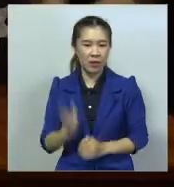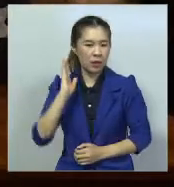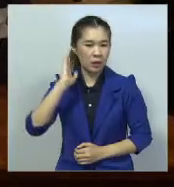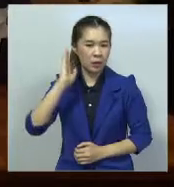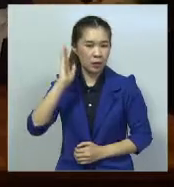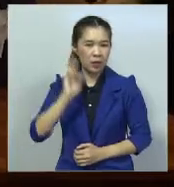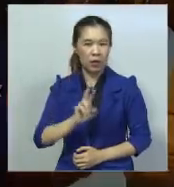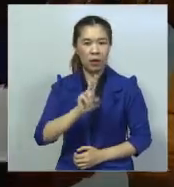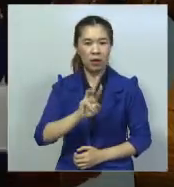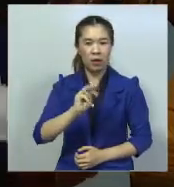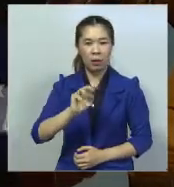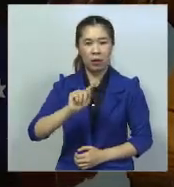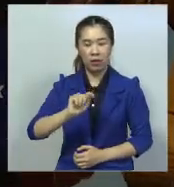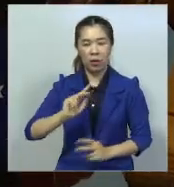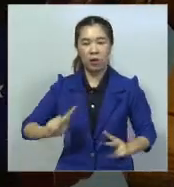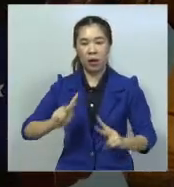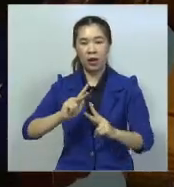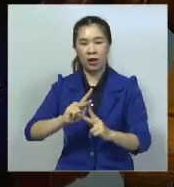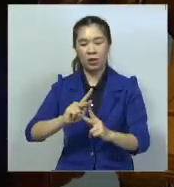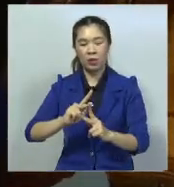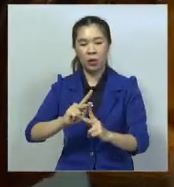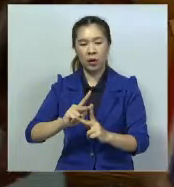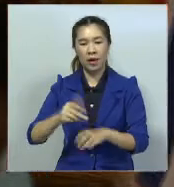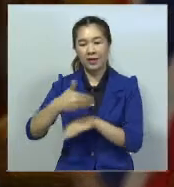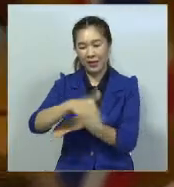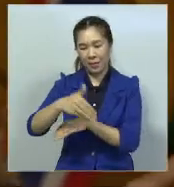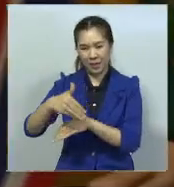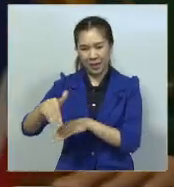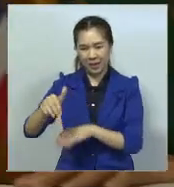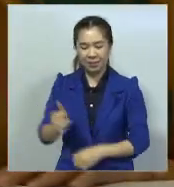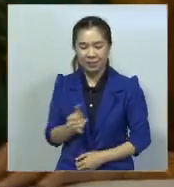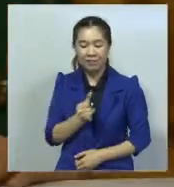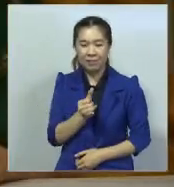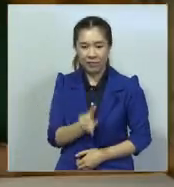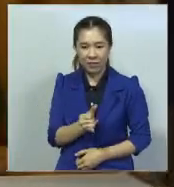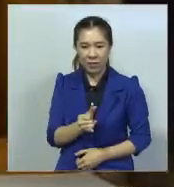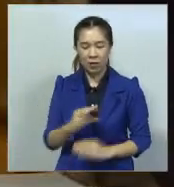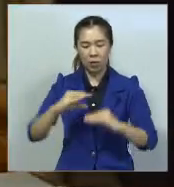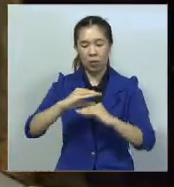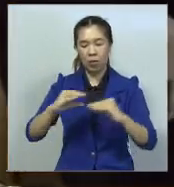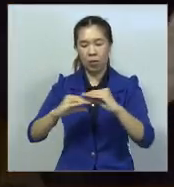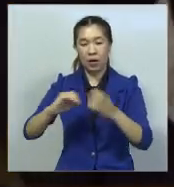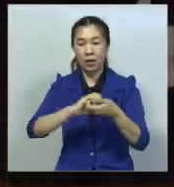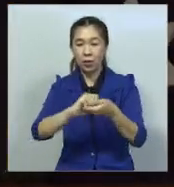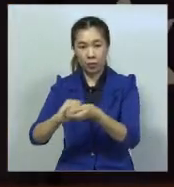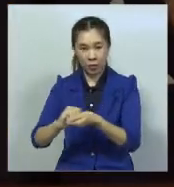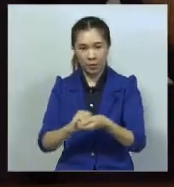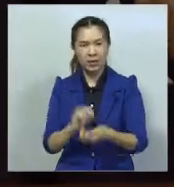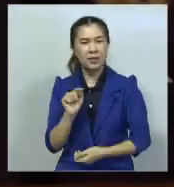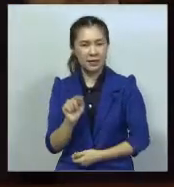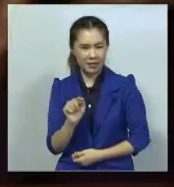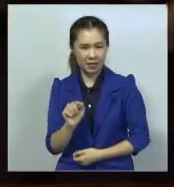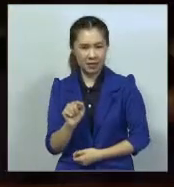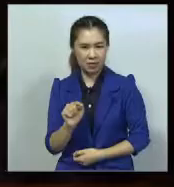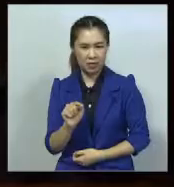ระกูลรัฐมนตรีช่วยว่าการกระทรวงการต่างประเทศเป็นสักขีพยานโครงการความร่วมมืออาเซียนออสเตรเลียเนี่ยนะคะก็ถือว่า